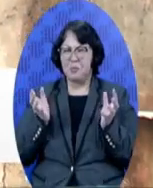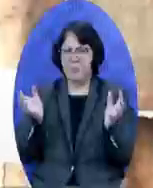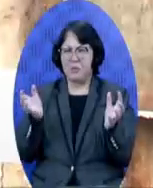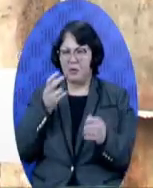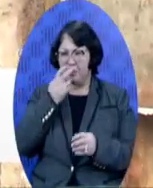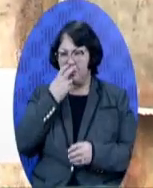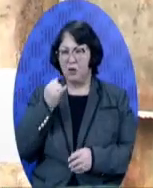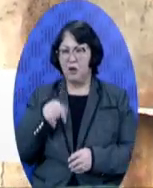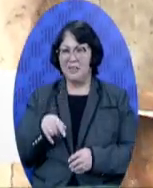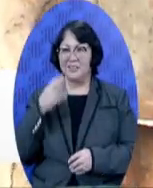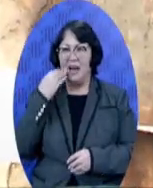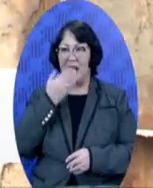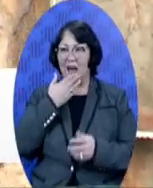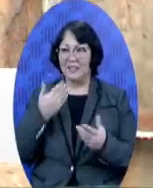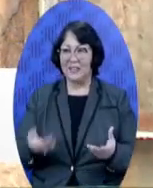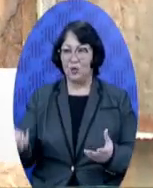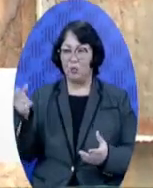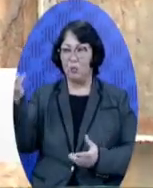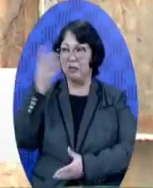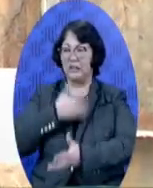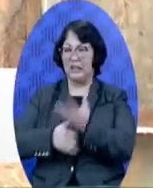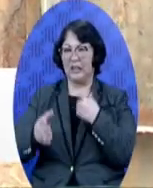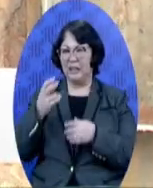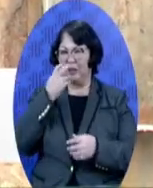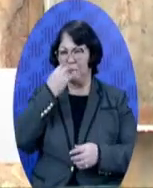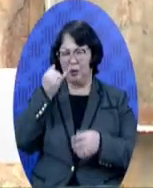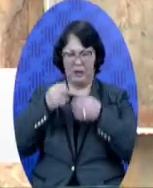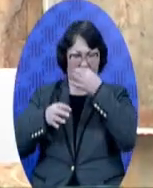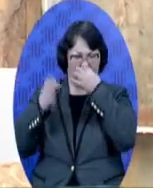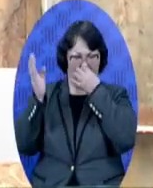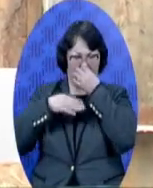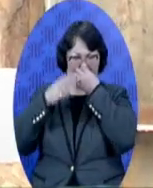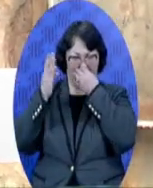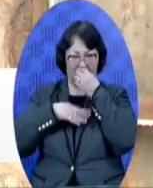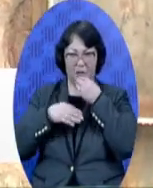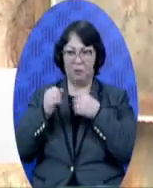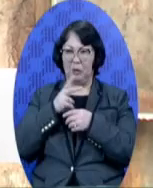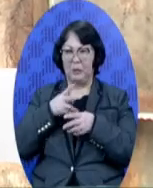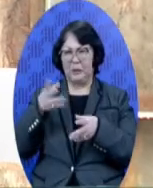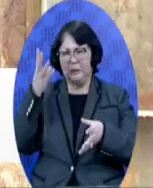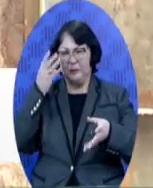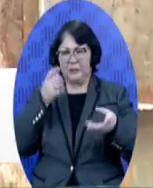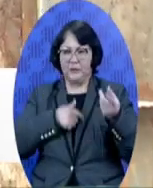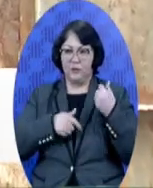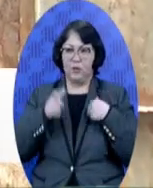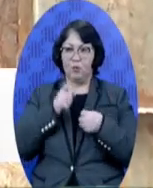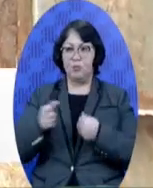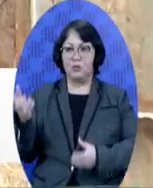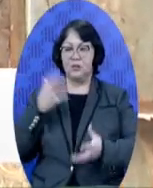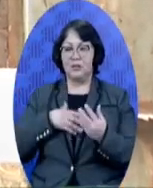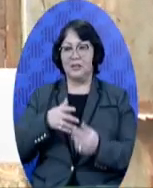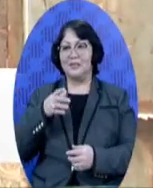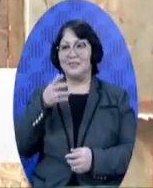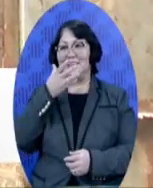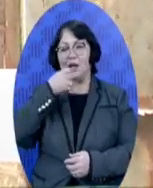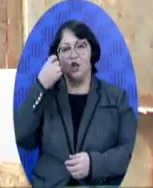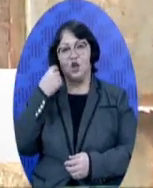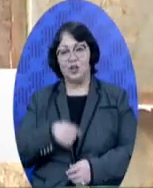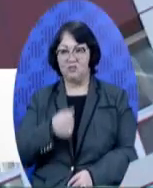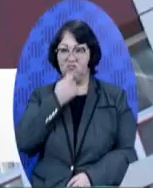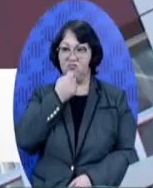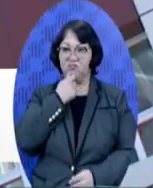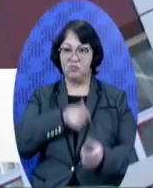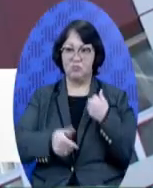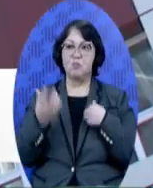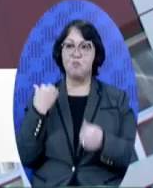яана нөгөө улсууд ирээд одоо муха анхалж ийн гэх байх та. Ер нь хүн ирэхэд болоод ер нь нэг тав дах муутай байсан та